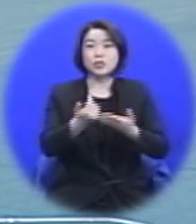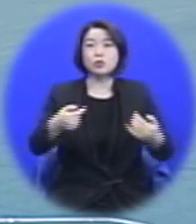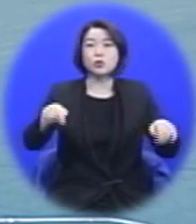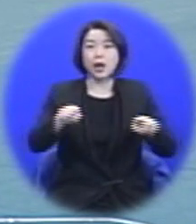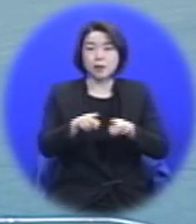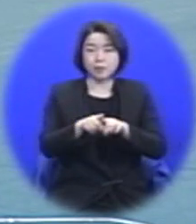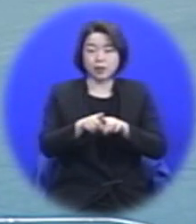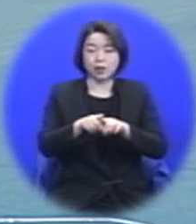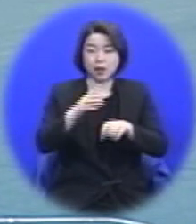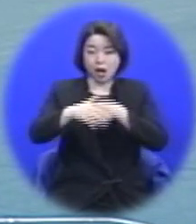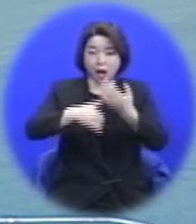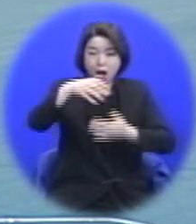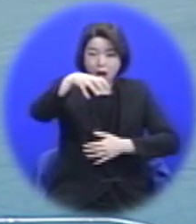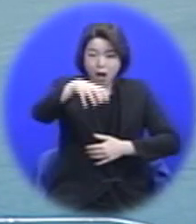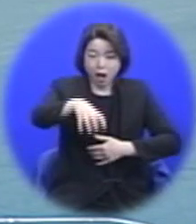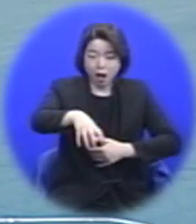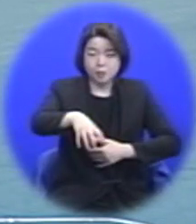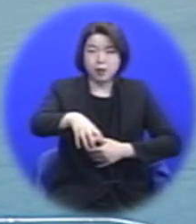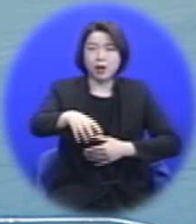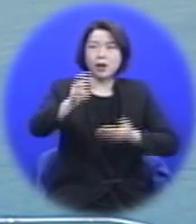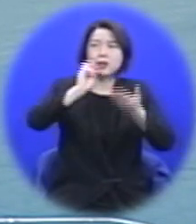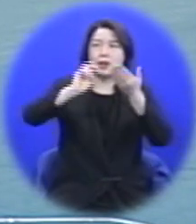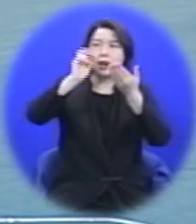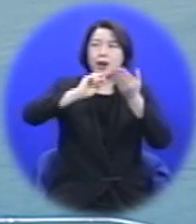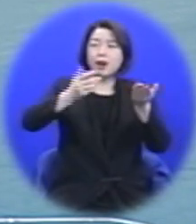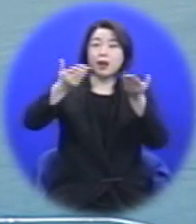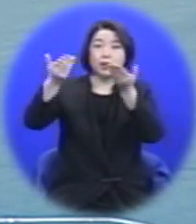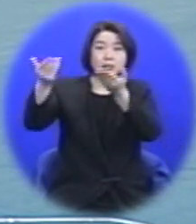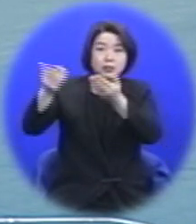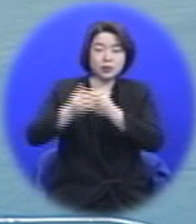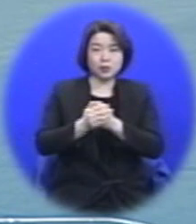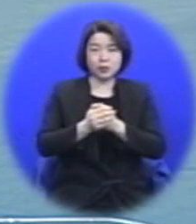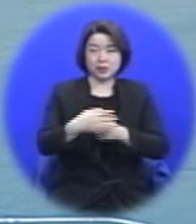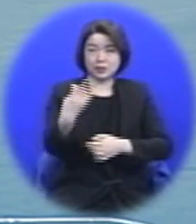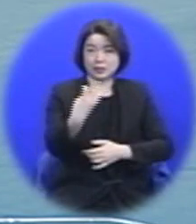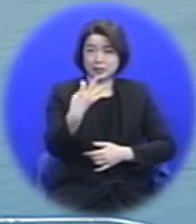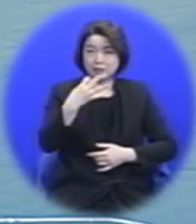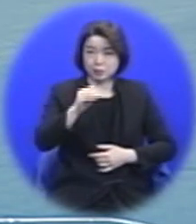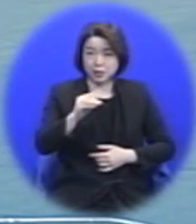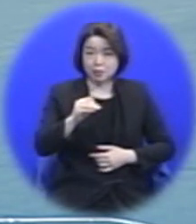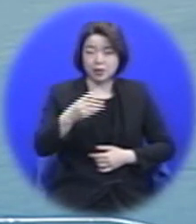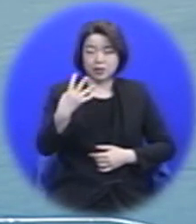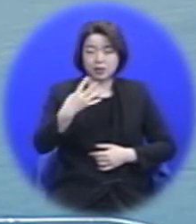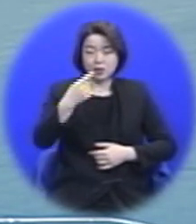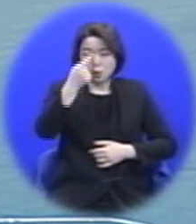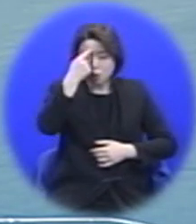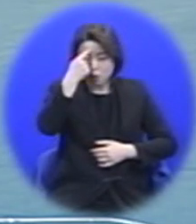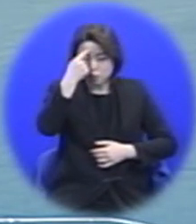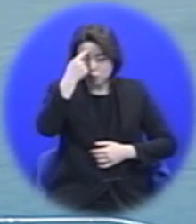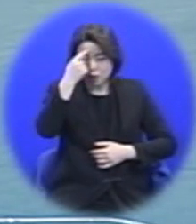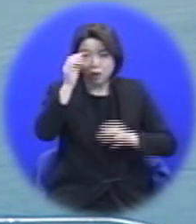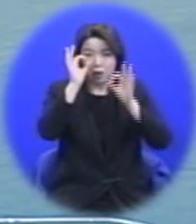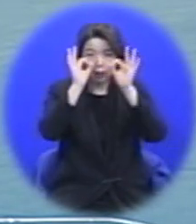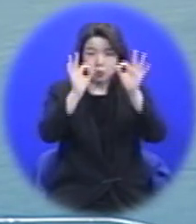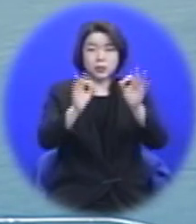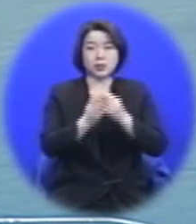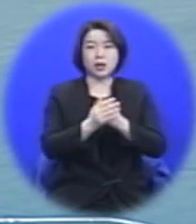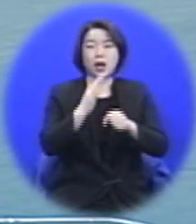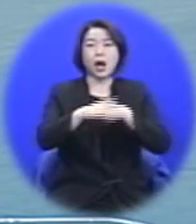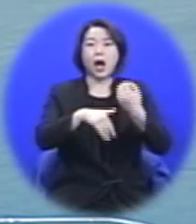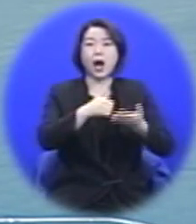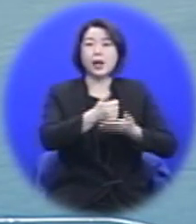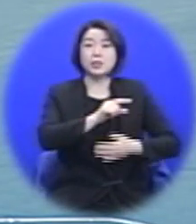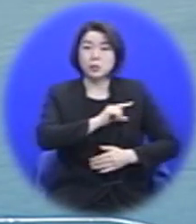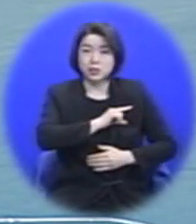찬양을 드리는데 그 14만 4천 명의 무리들의 이마를 보니까 하나님의 이름과 어린